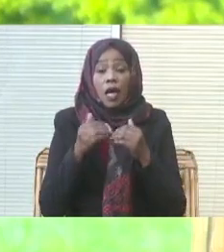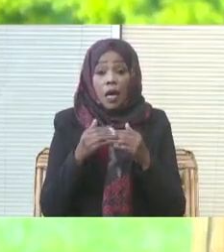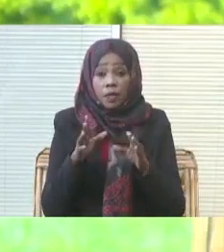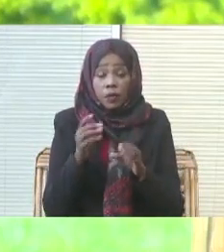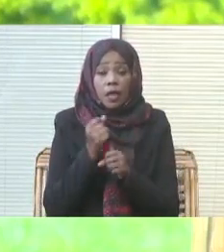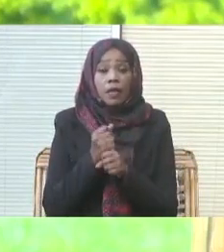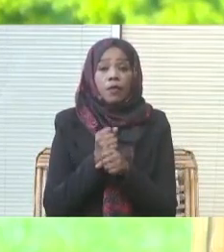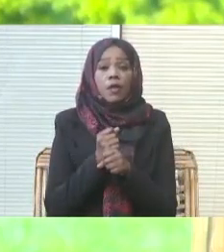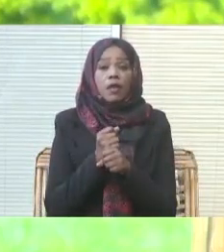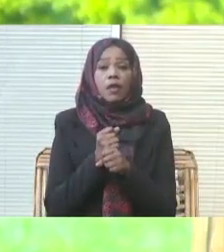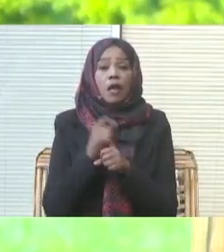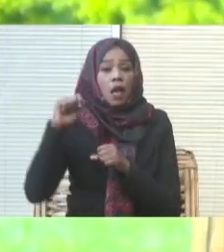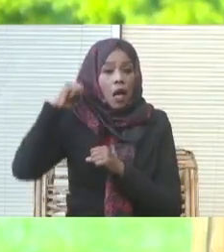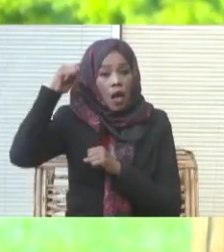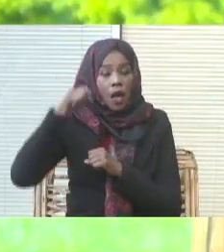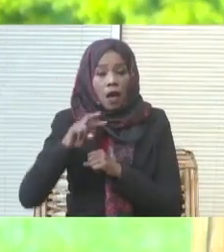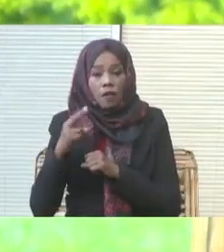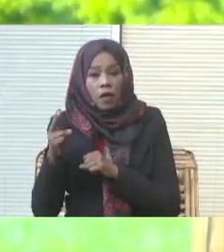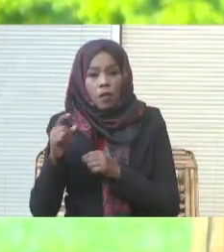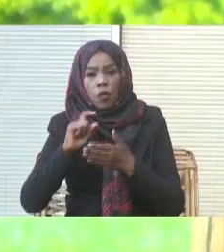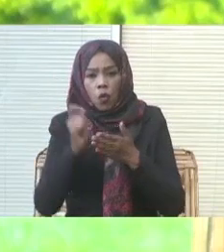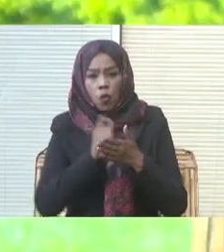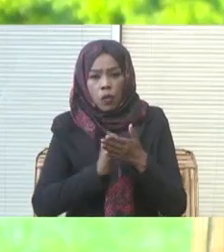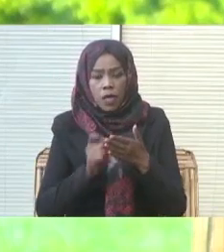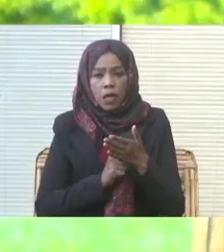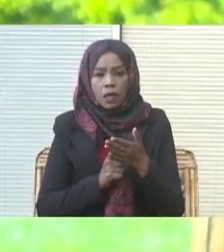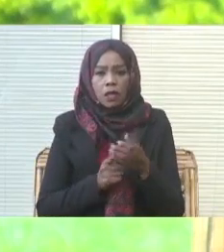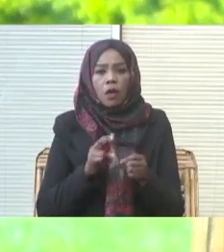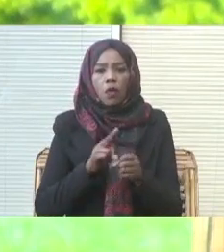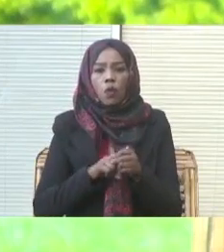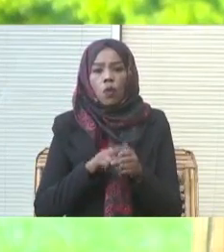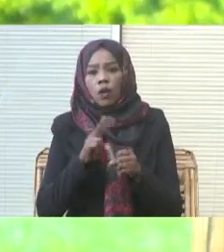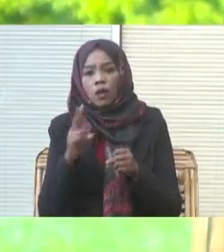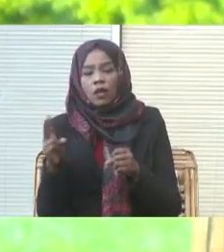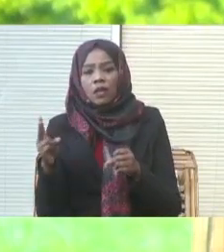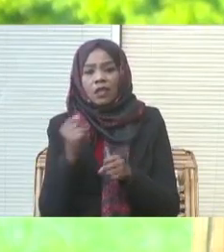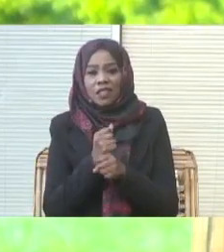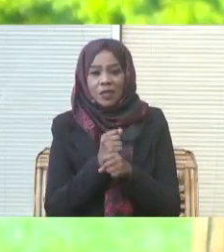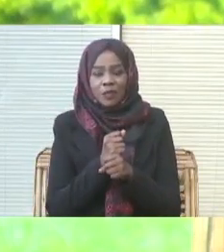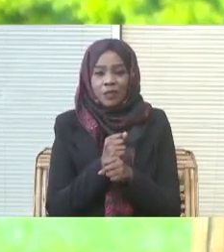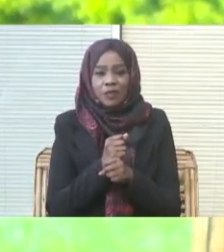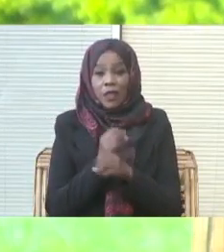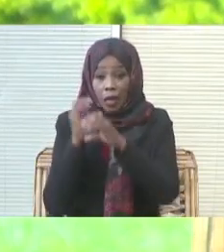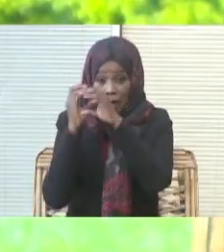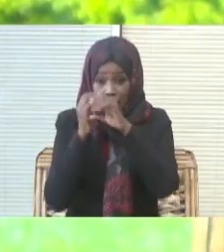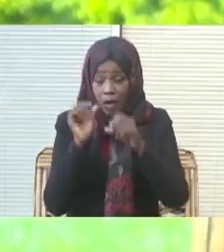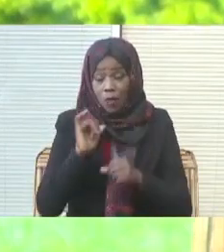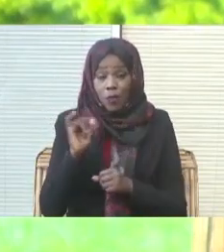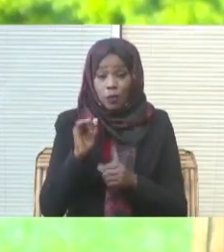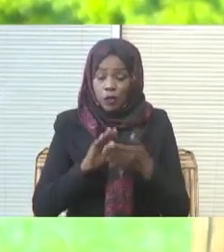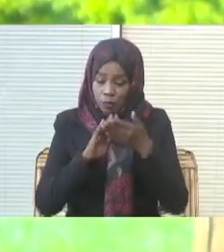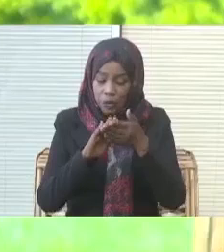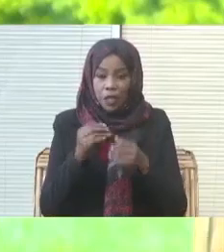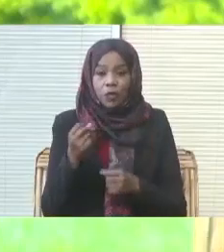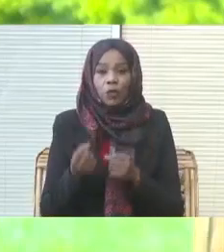نعمل أفلام أو أفلام وثائقية أو كده. عدسة دي هاي تتحل، لكون الكاميرا في ده برا موضوع كويس